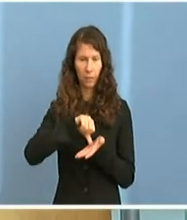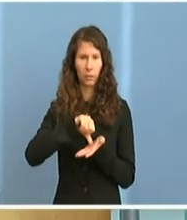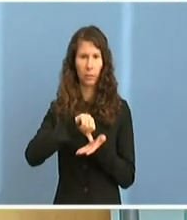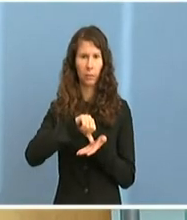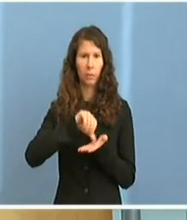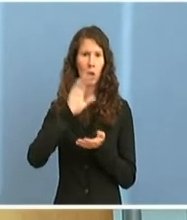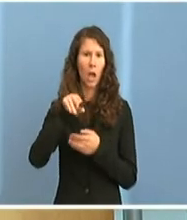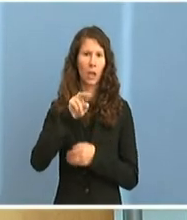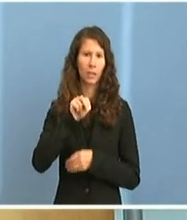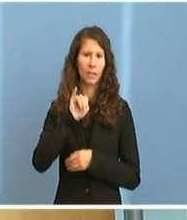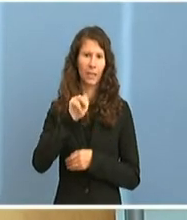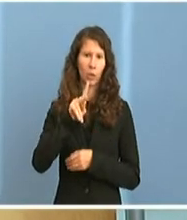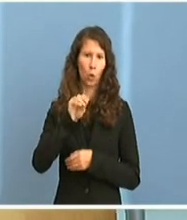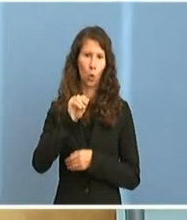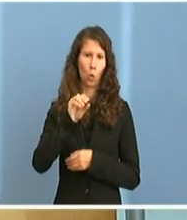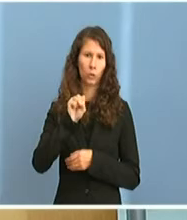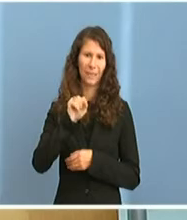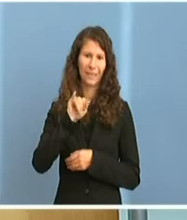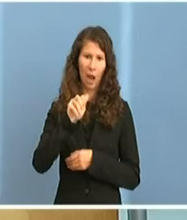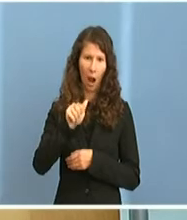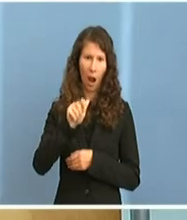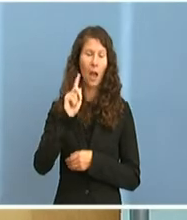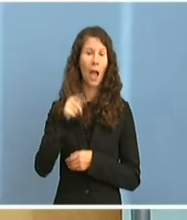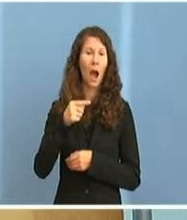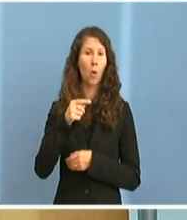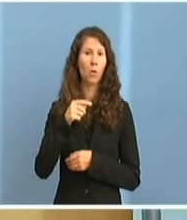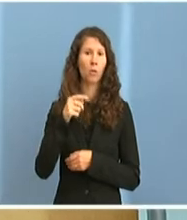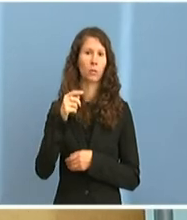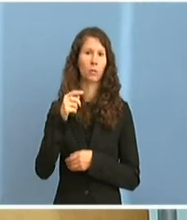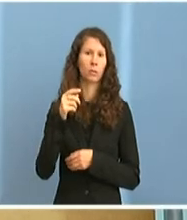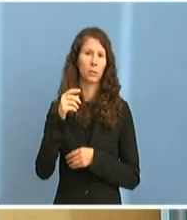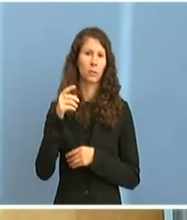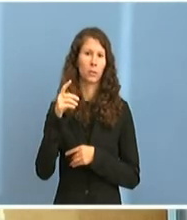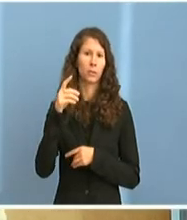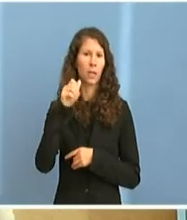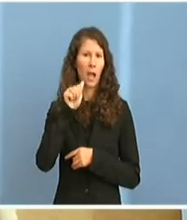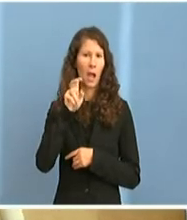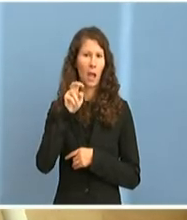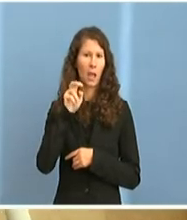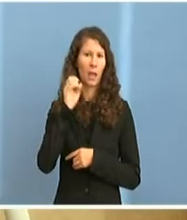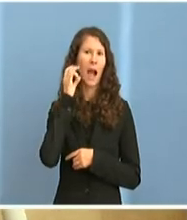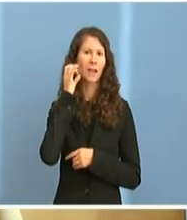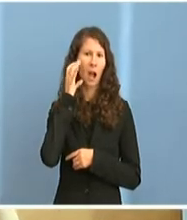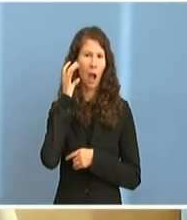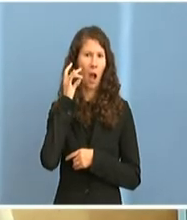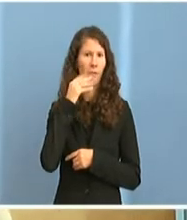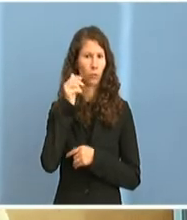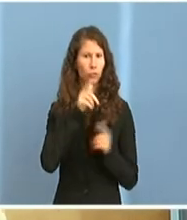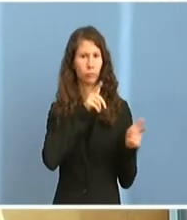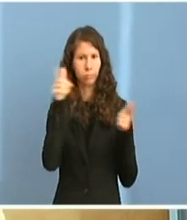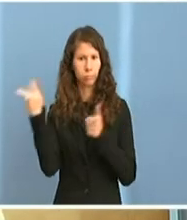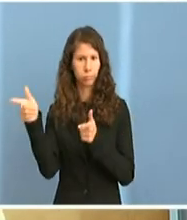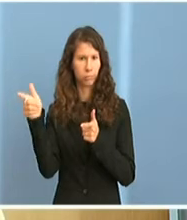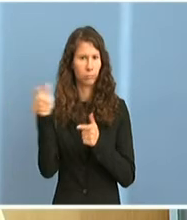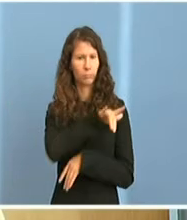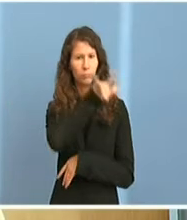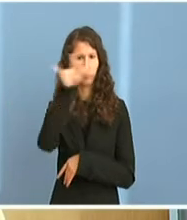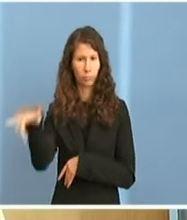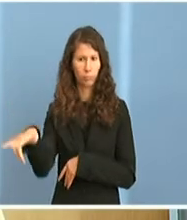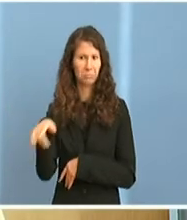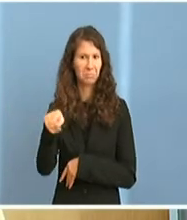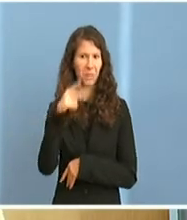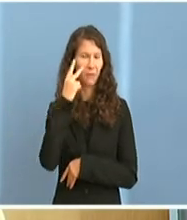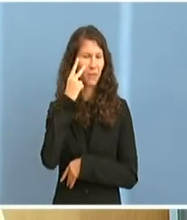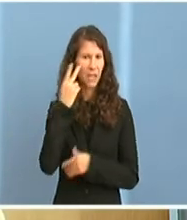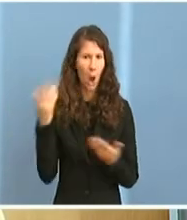nach Nikosia auch nach Ankara fliegen würde. Was ist denn daraus geworden aus dieser Absicht und